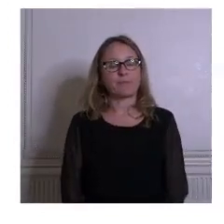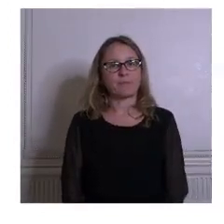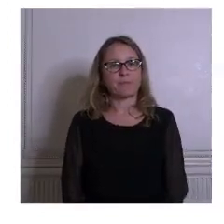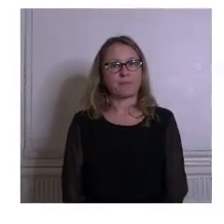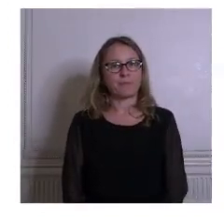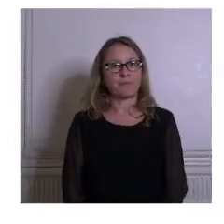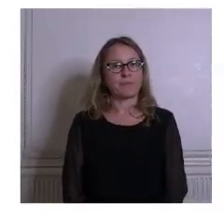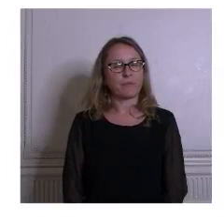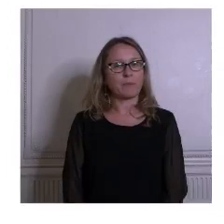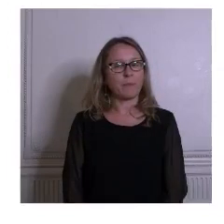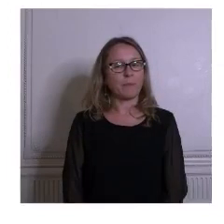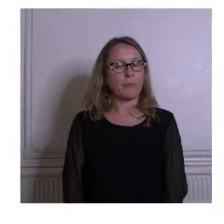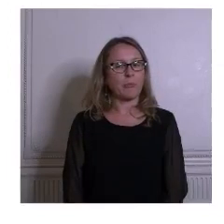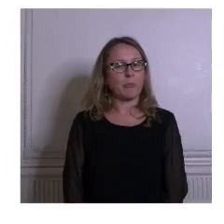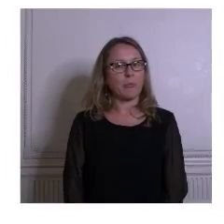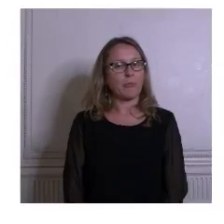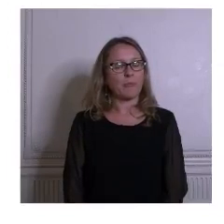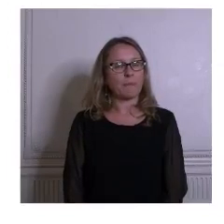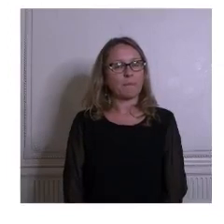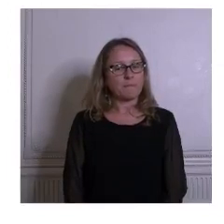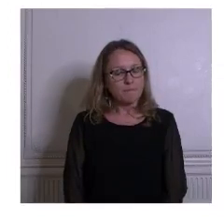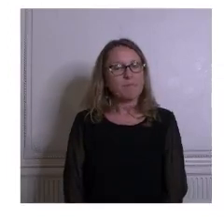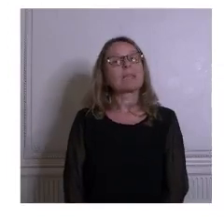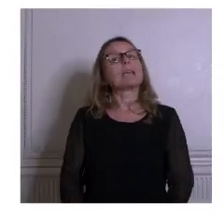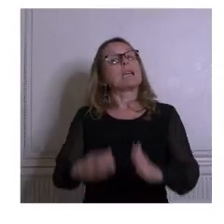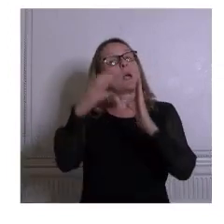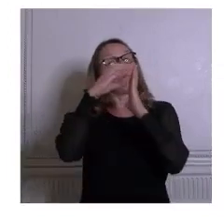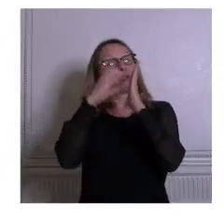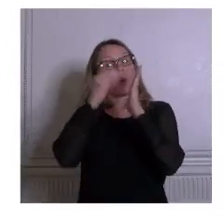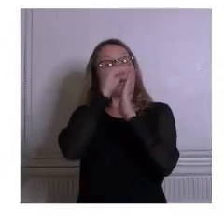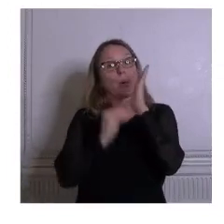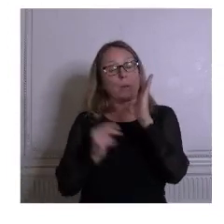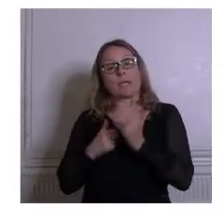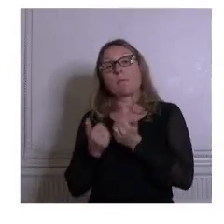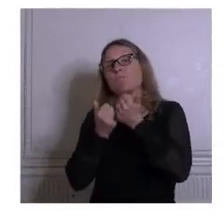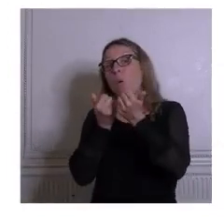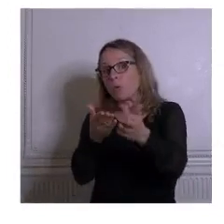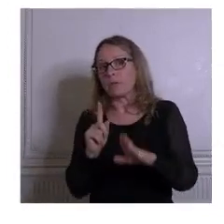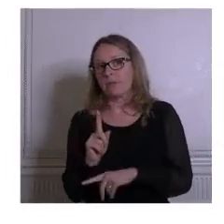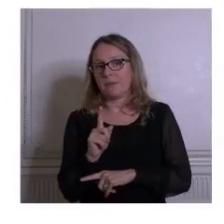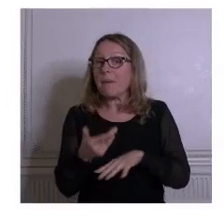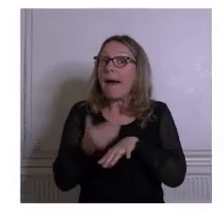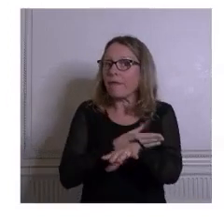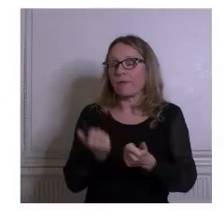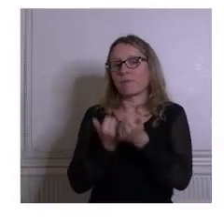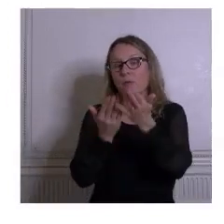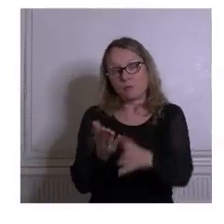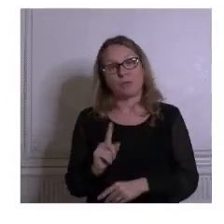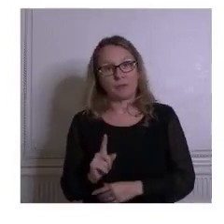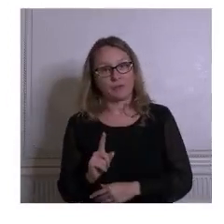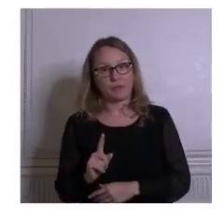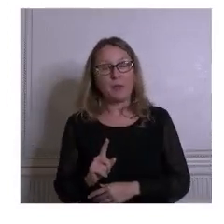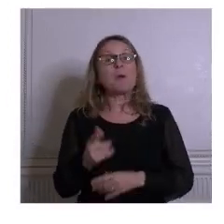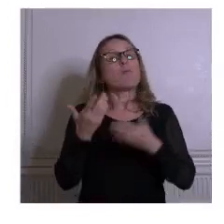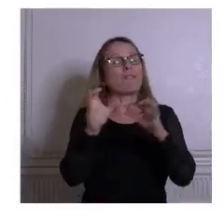veut. Vous avez la mairie de la franchise. Voilà pourquoi, si ça, aussi, ça a traîné des années et des années. Et